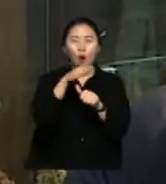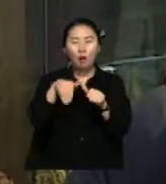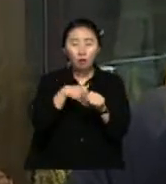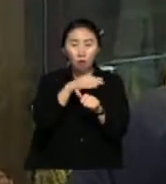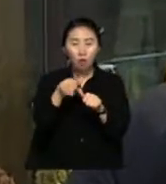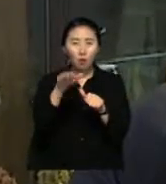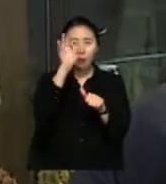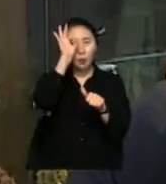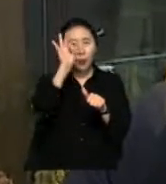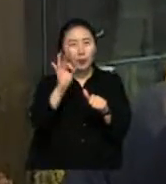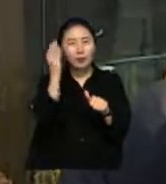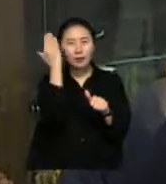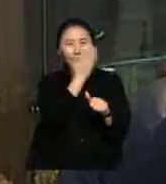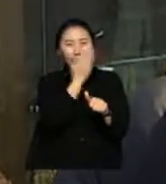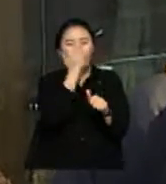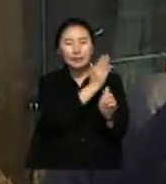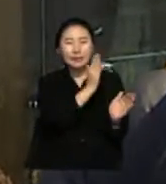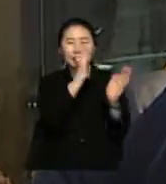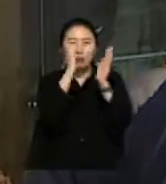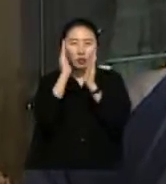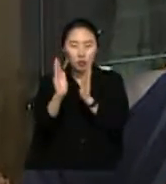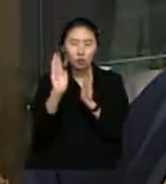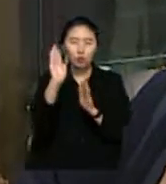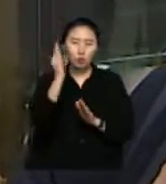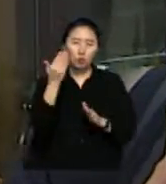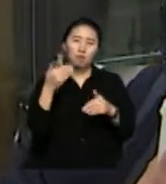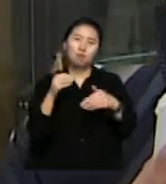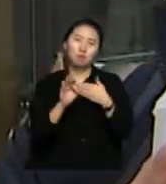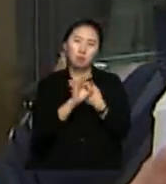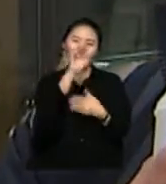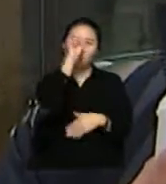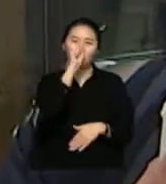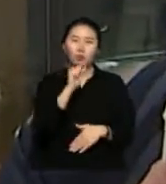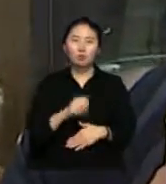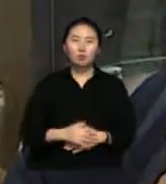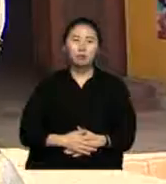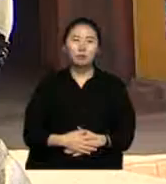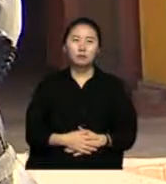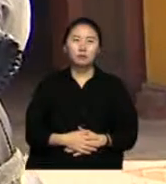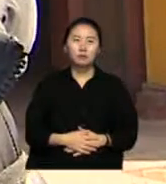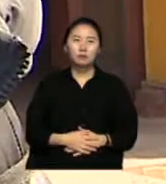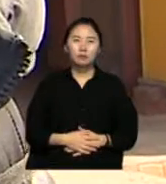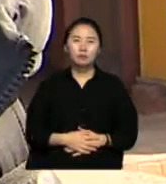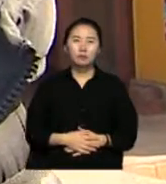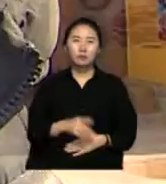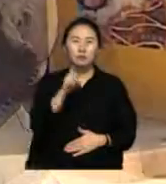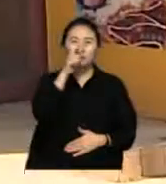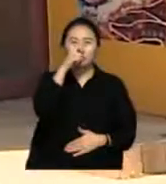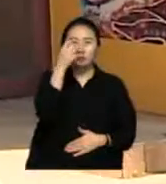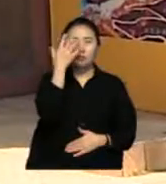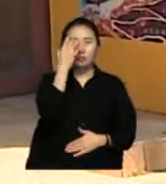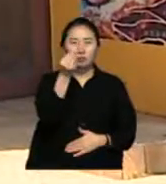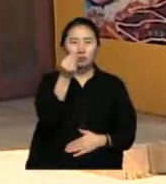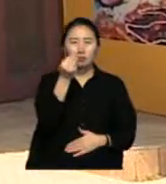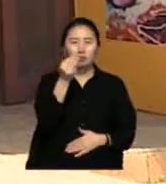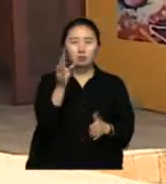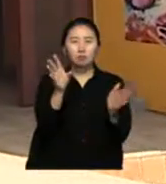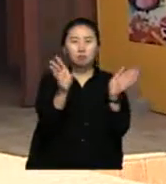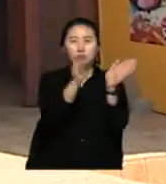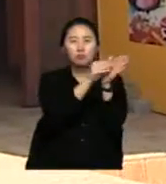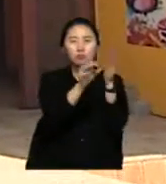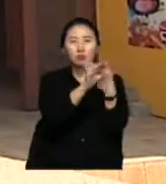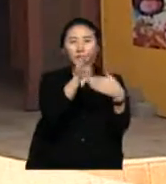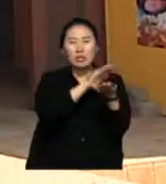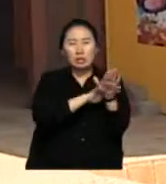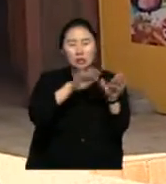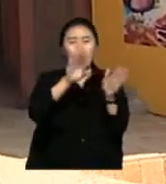환경적으로 잘 이렇게 정리되는 그런 이렇게 시스템이 필요하지 않나 생각을 하기는 해요. 좀 더러워 보여요. 붙였으면 좀